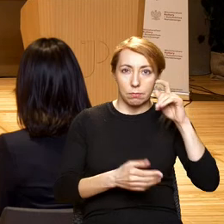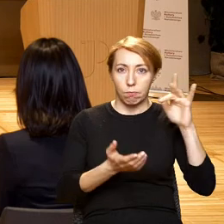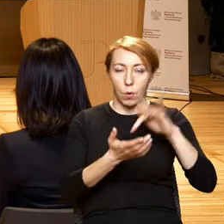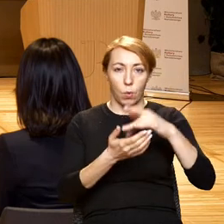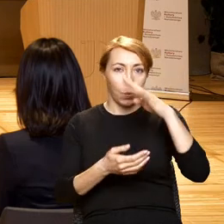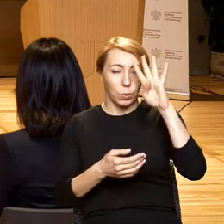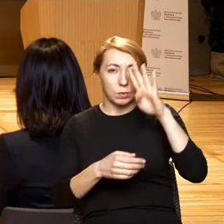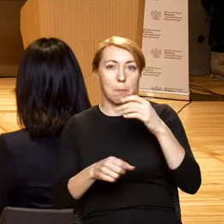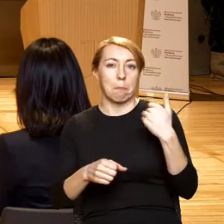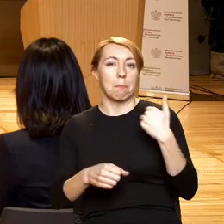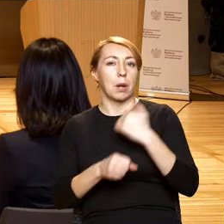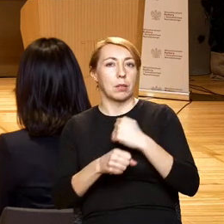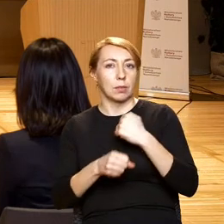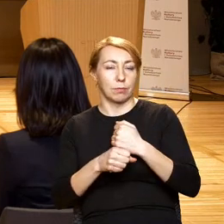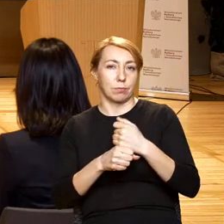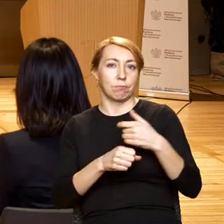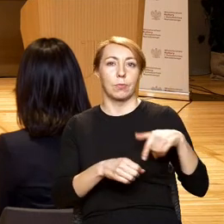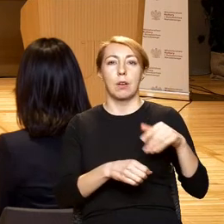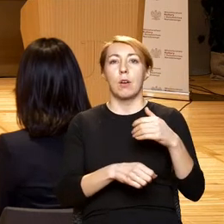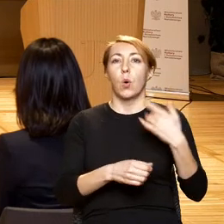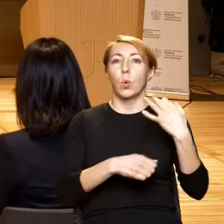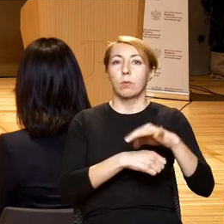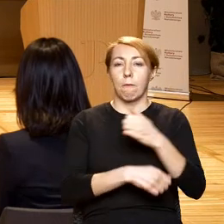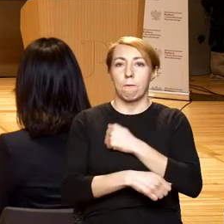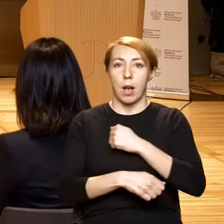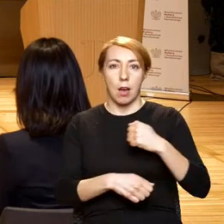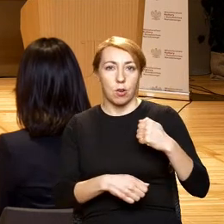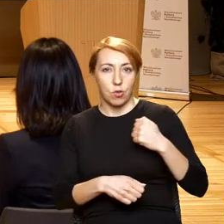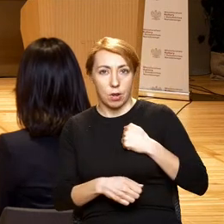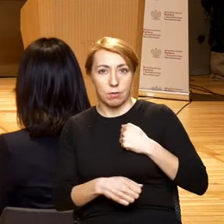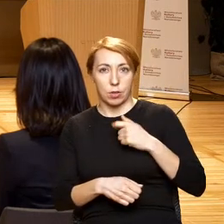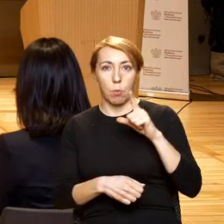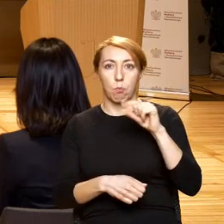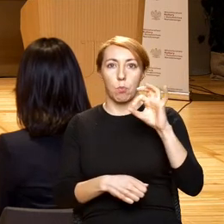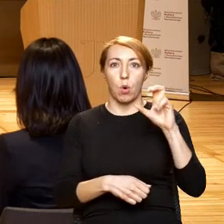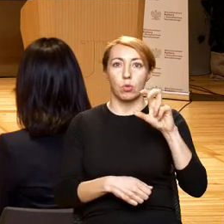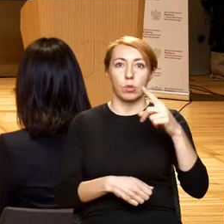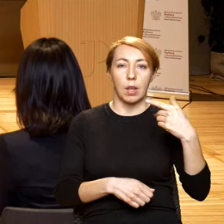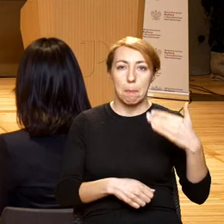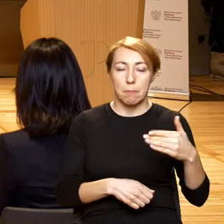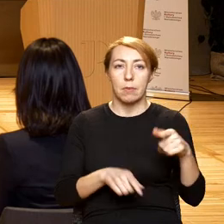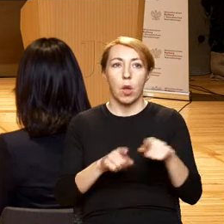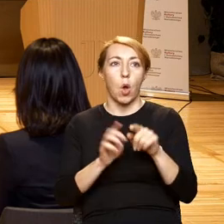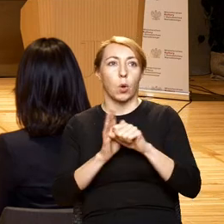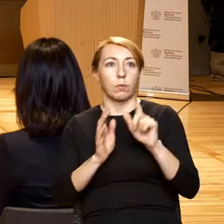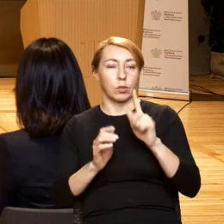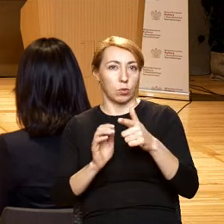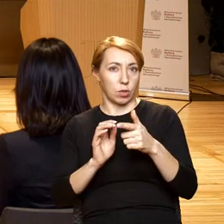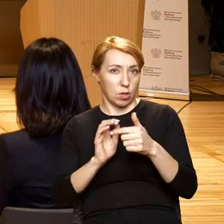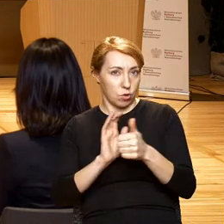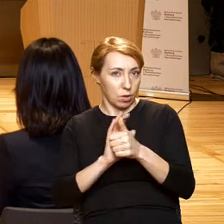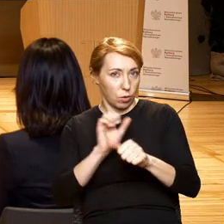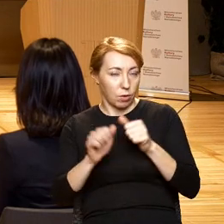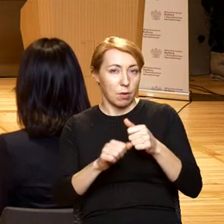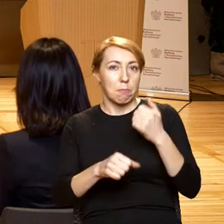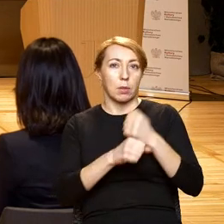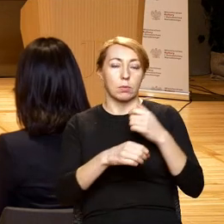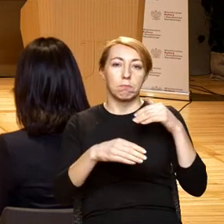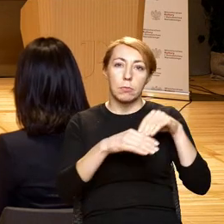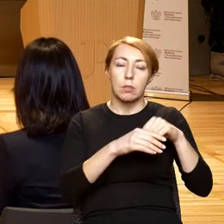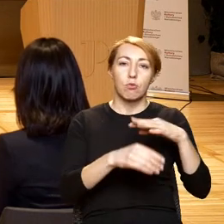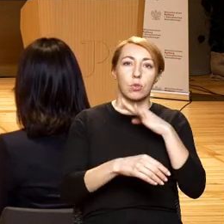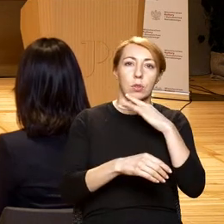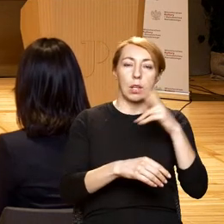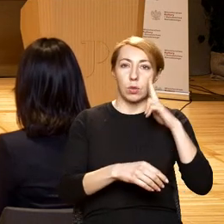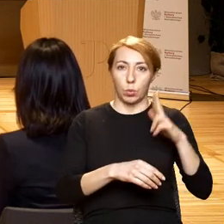Uniwersytetu Warszawskiego, Uniwersytetu Poczdamskiego oraz Muzeum POLIN. Od 2016 roku pracuje w Żydowskim Instytucie Historycznym.